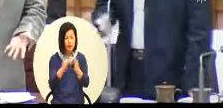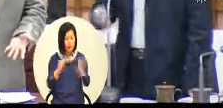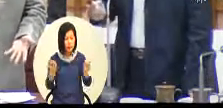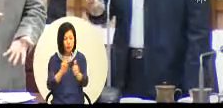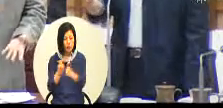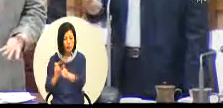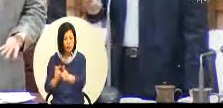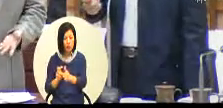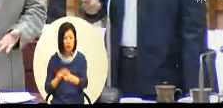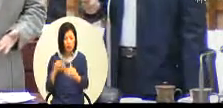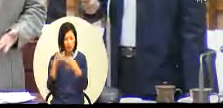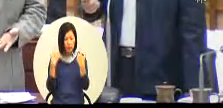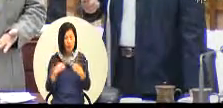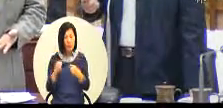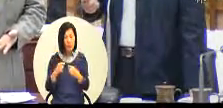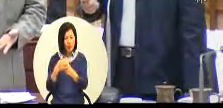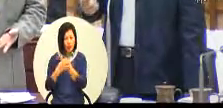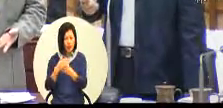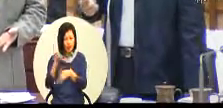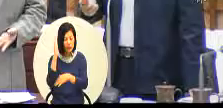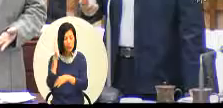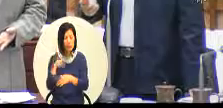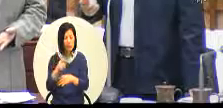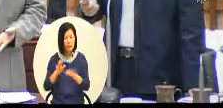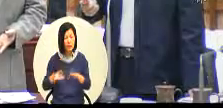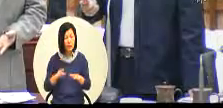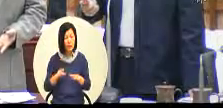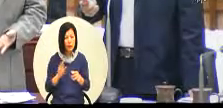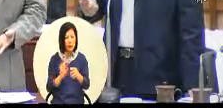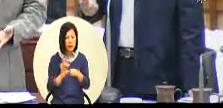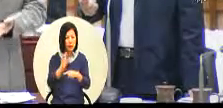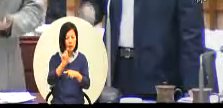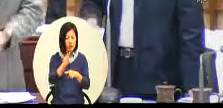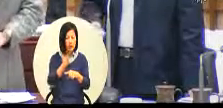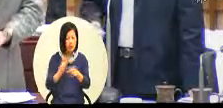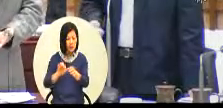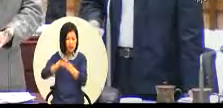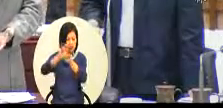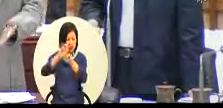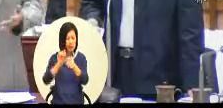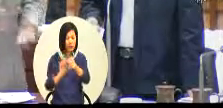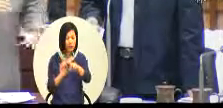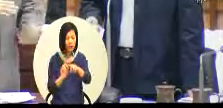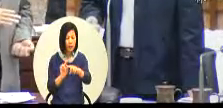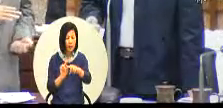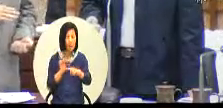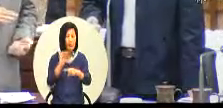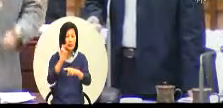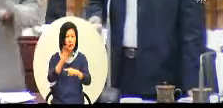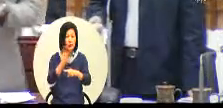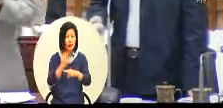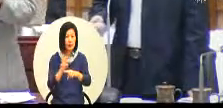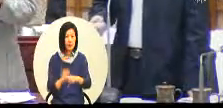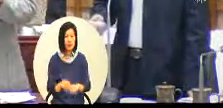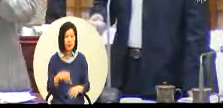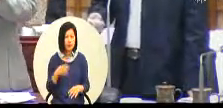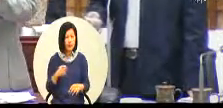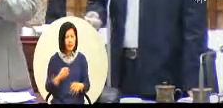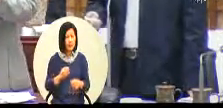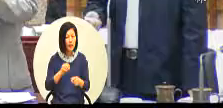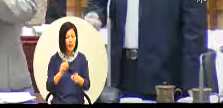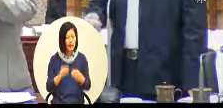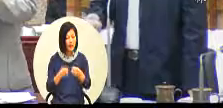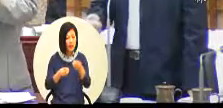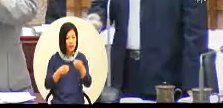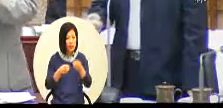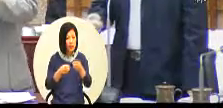地方政府的，也就是说现在从10%调整到20%，原来10%的部分还是分五成给我们，调整的